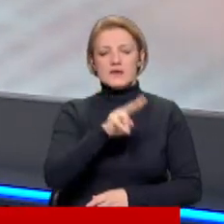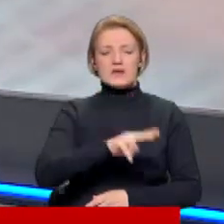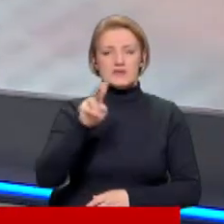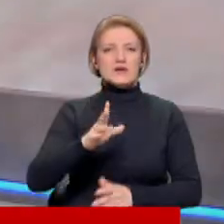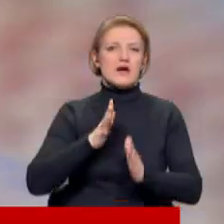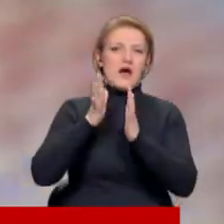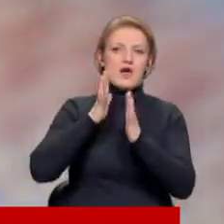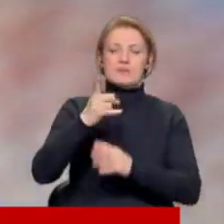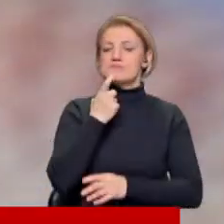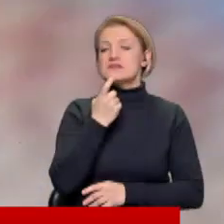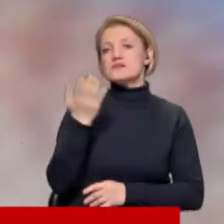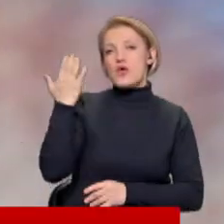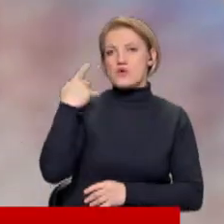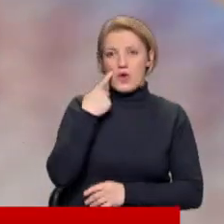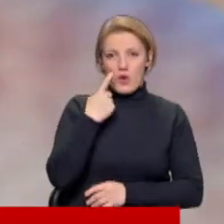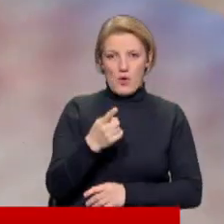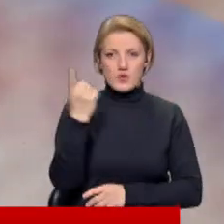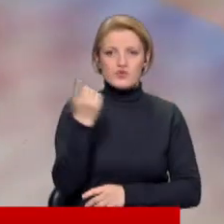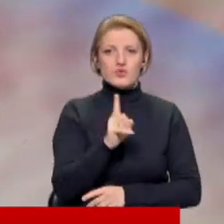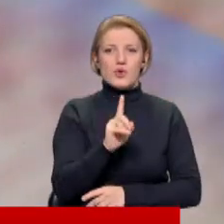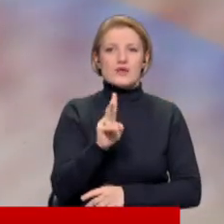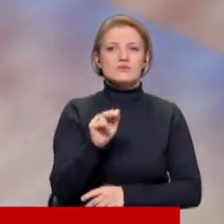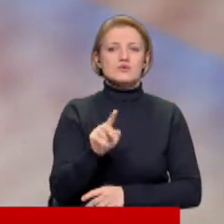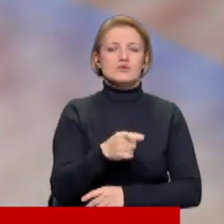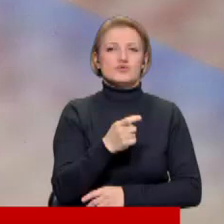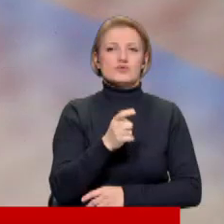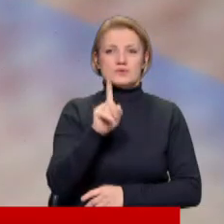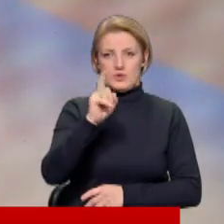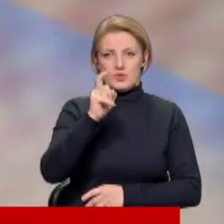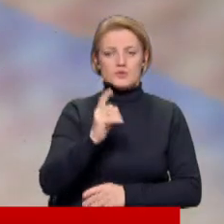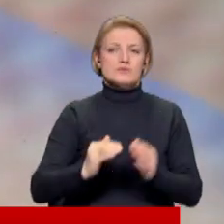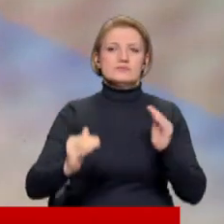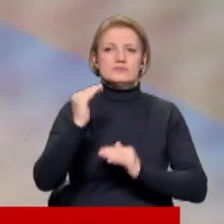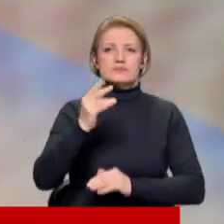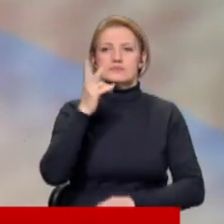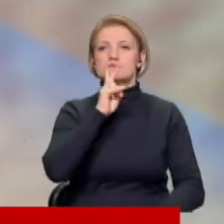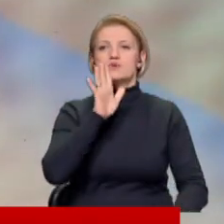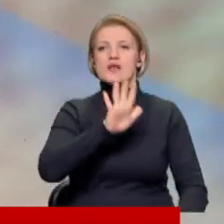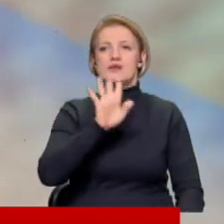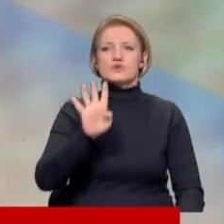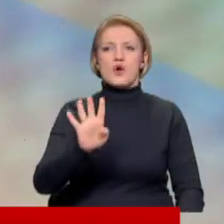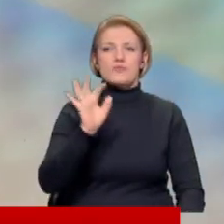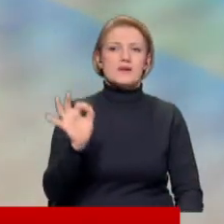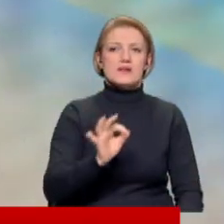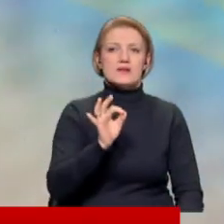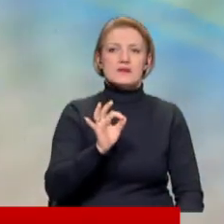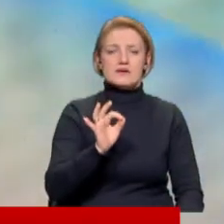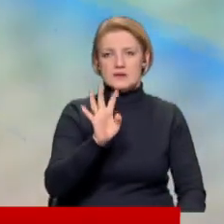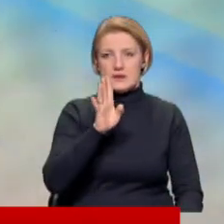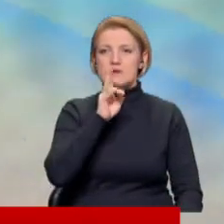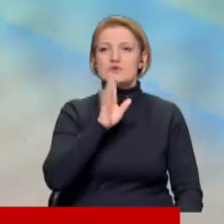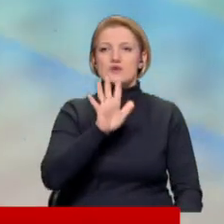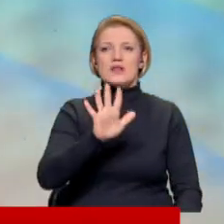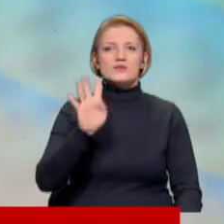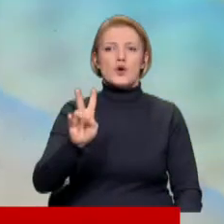ihracatımız geçen yıla göre yüzde 12.9 oranında artışta 254.2